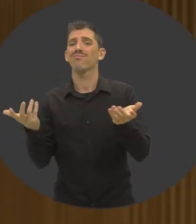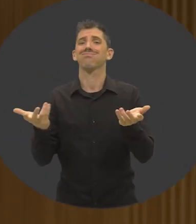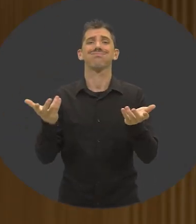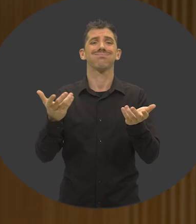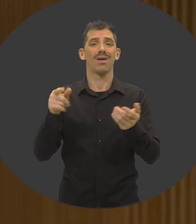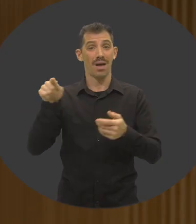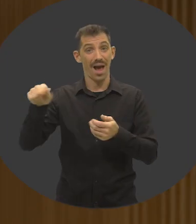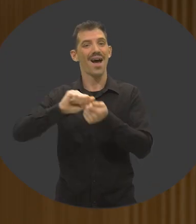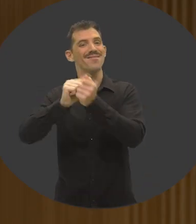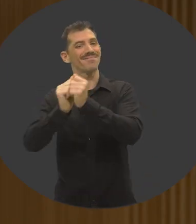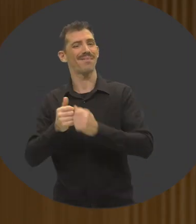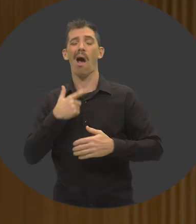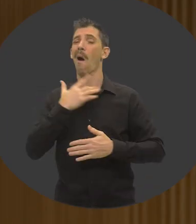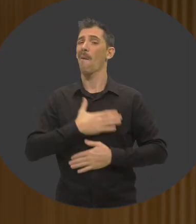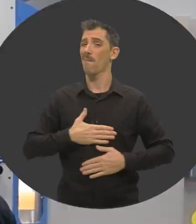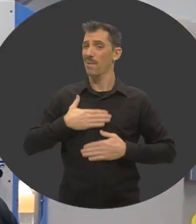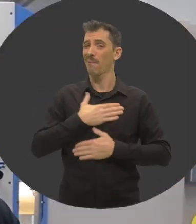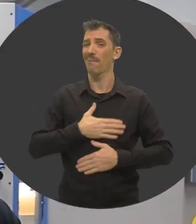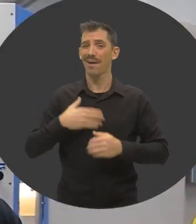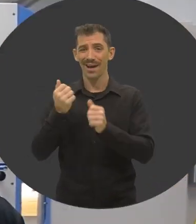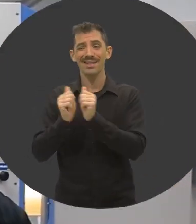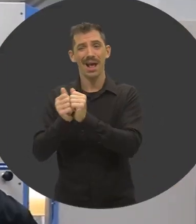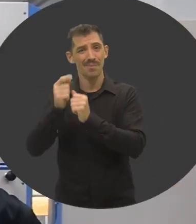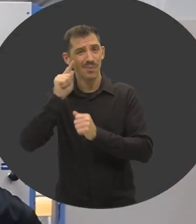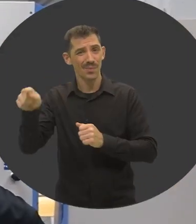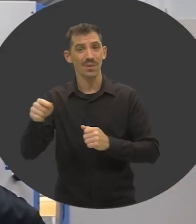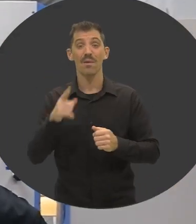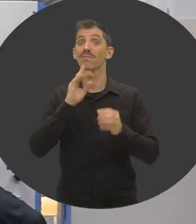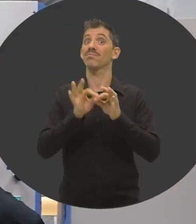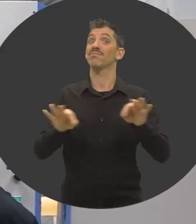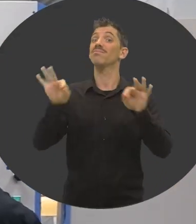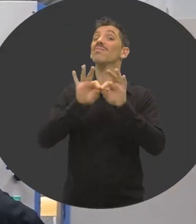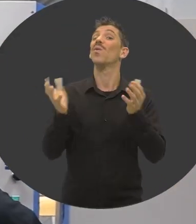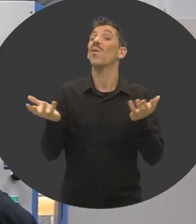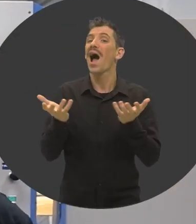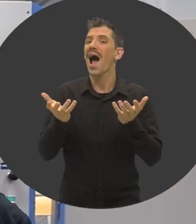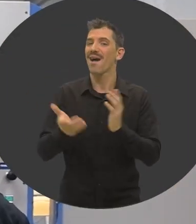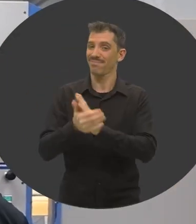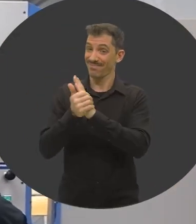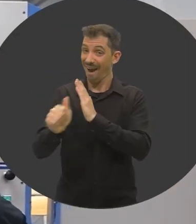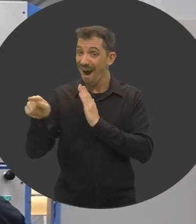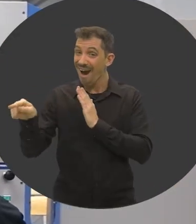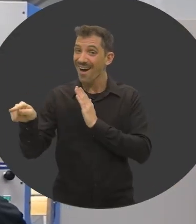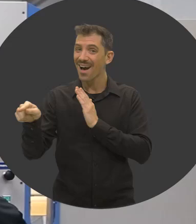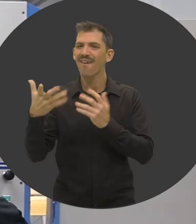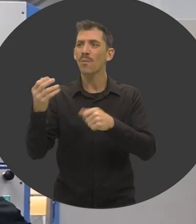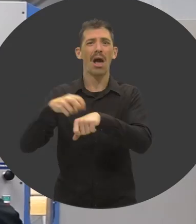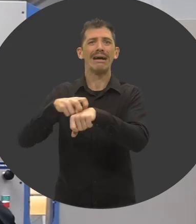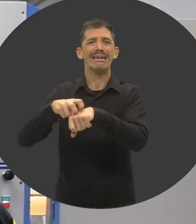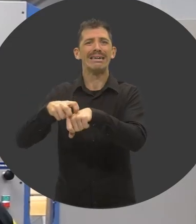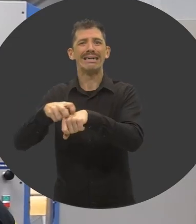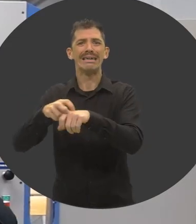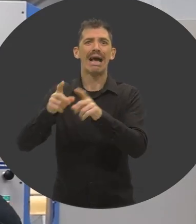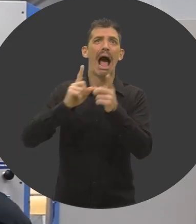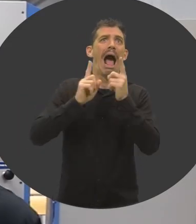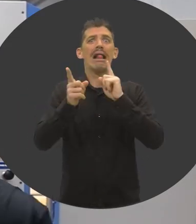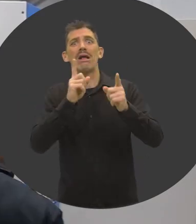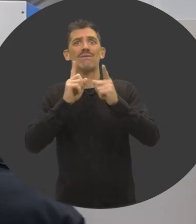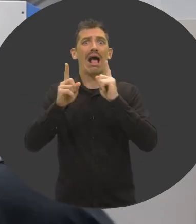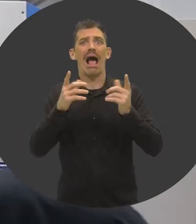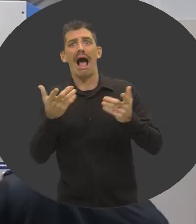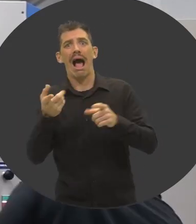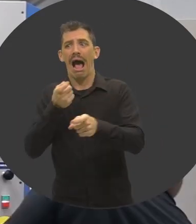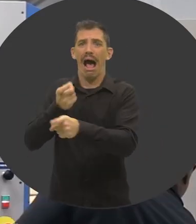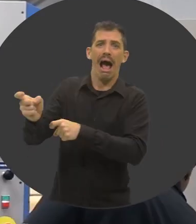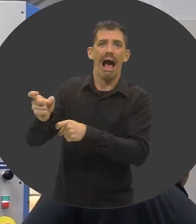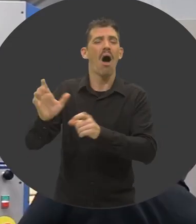d'être accompagnées de leurs parents, de leurs conjoints. C'est quelque chose qu'on accommode avec le plus grand plaisir. Pour nous, ce qui compte, c'est le talent et non pas